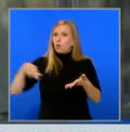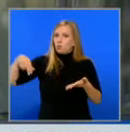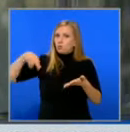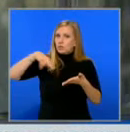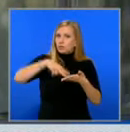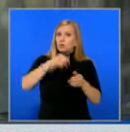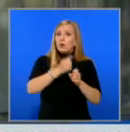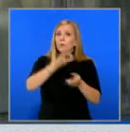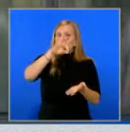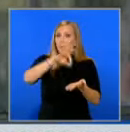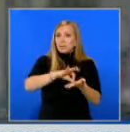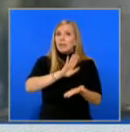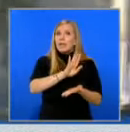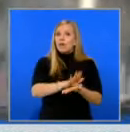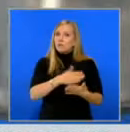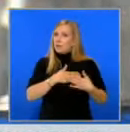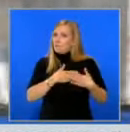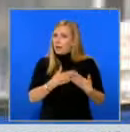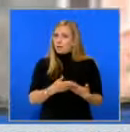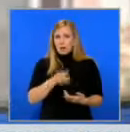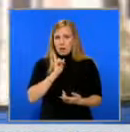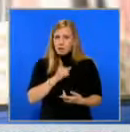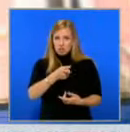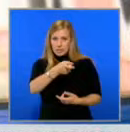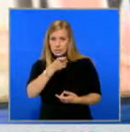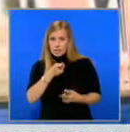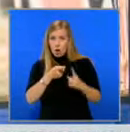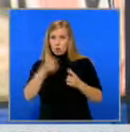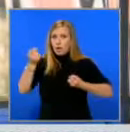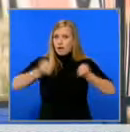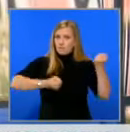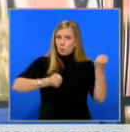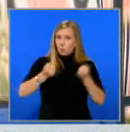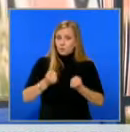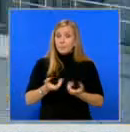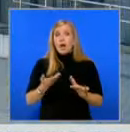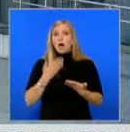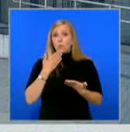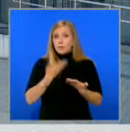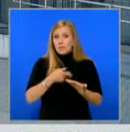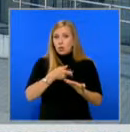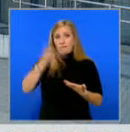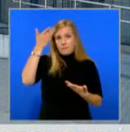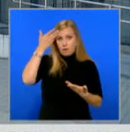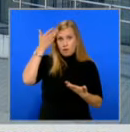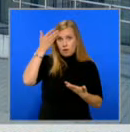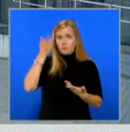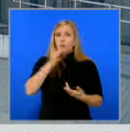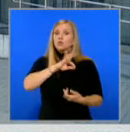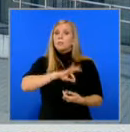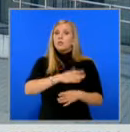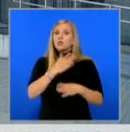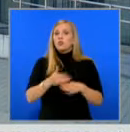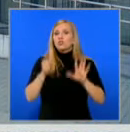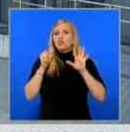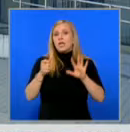на приятелката си и е отправил жест че ще я застреля от лек автомобил ако бъде признат за виновен обвиняемият може да получи